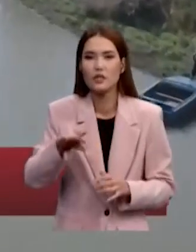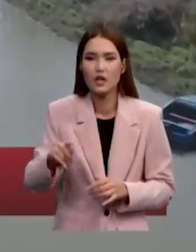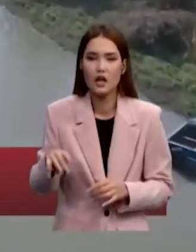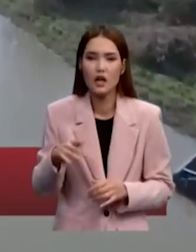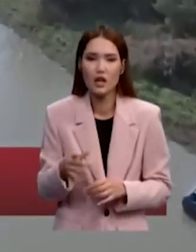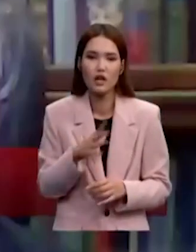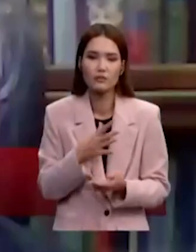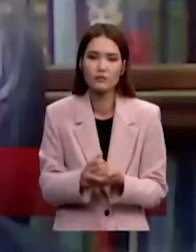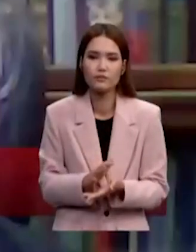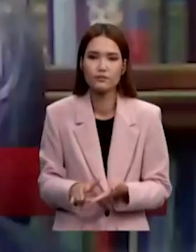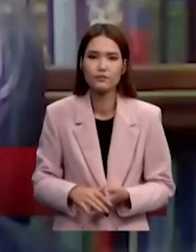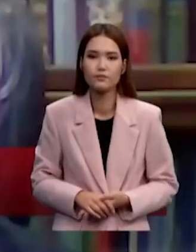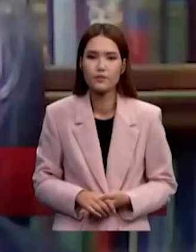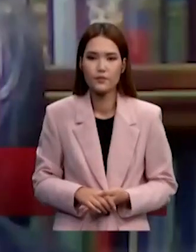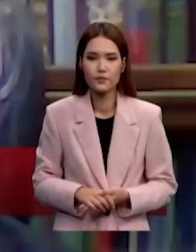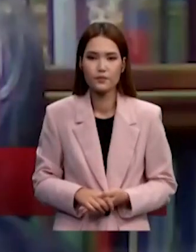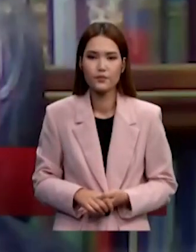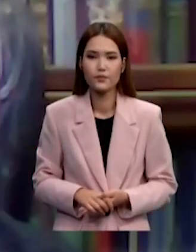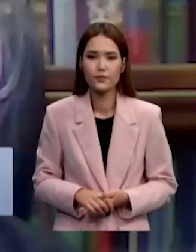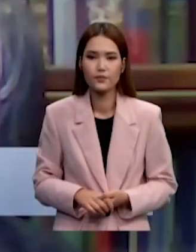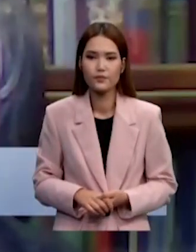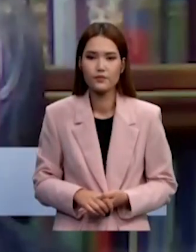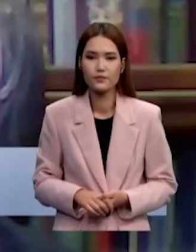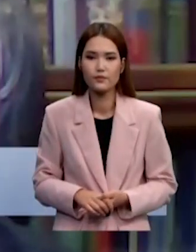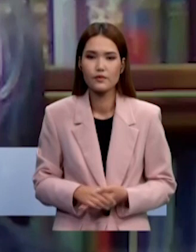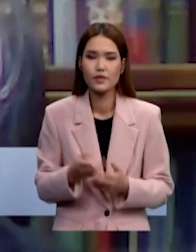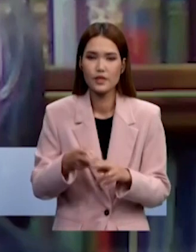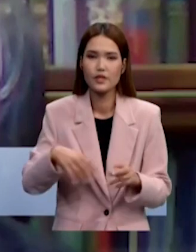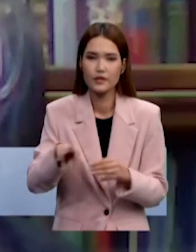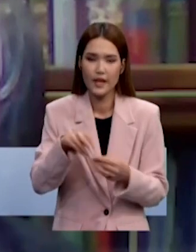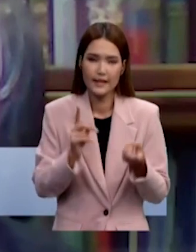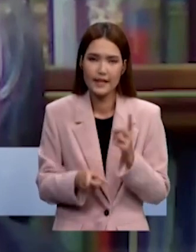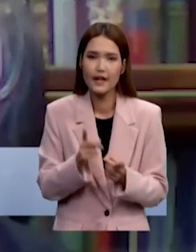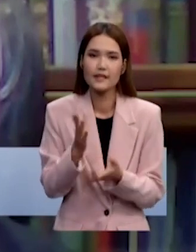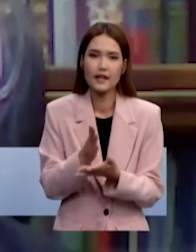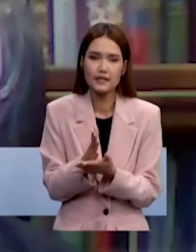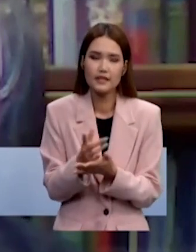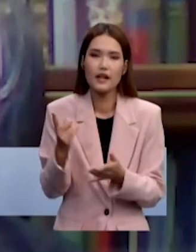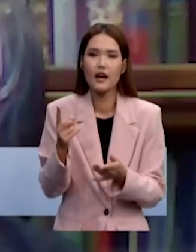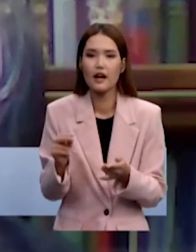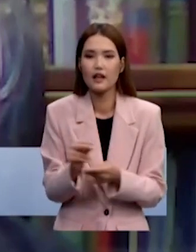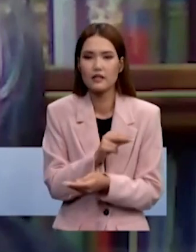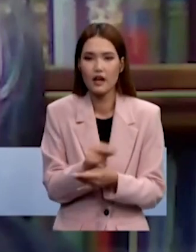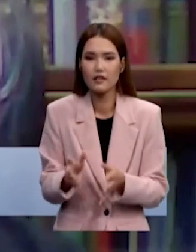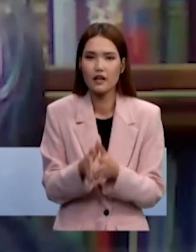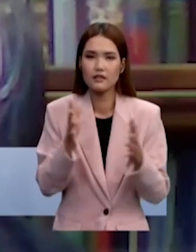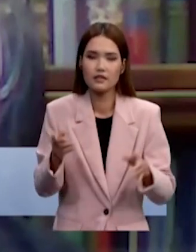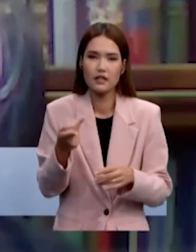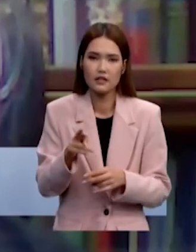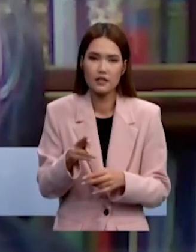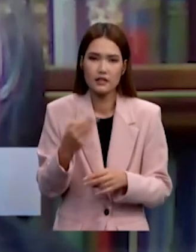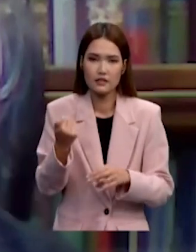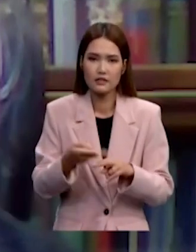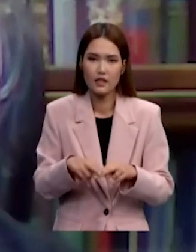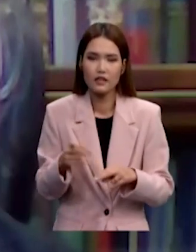не обойтись. Затраты очень большие. Мы даже не представляем, если реально, да, сколько это будет стоить. А учитывая то, что в